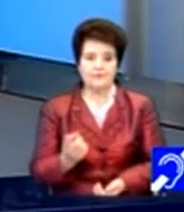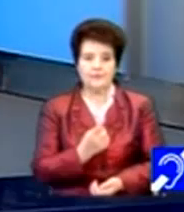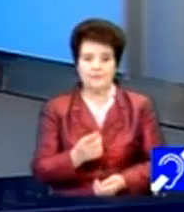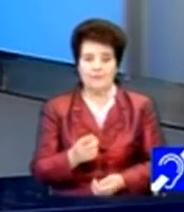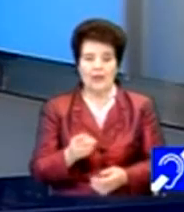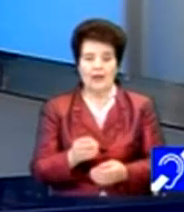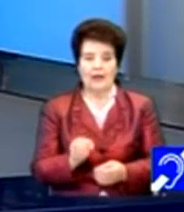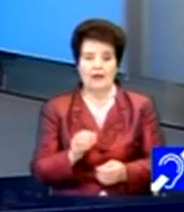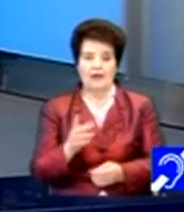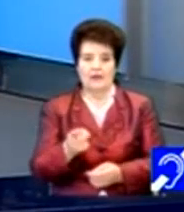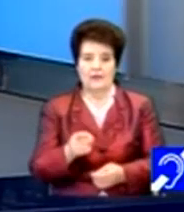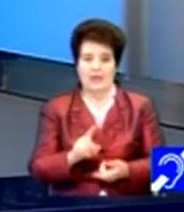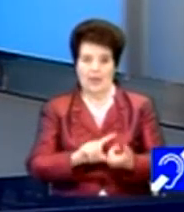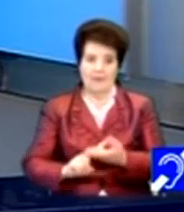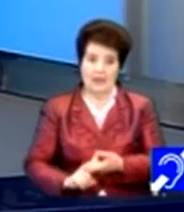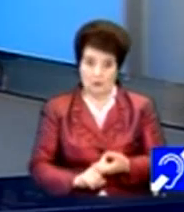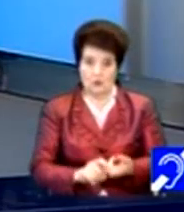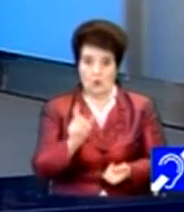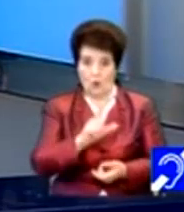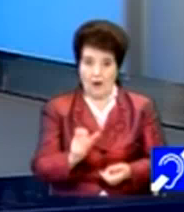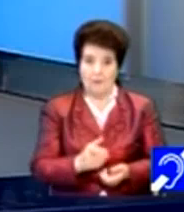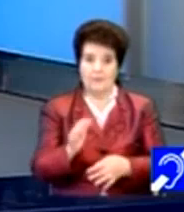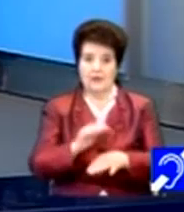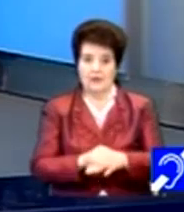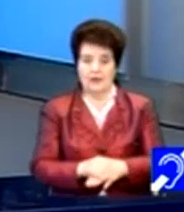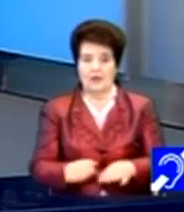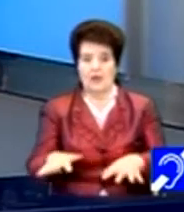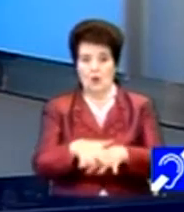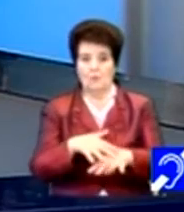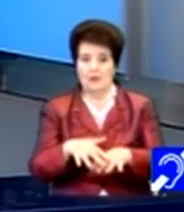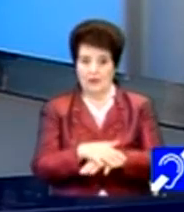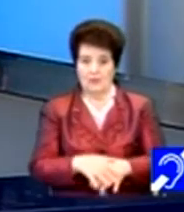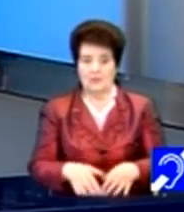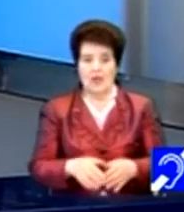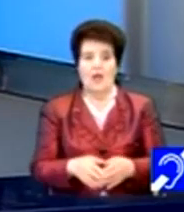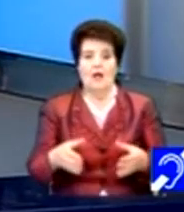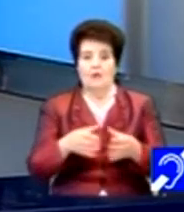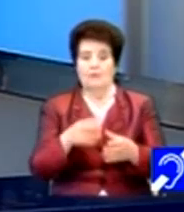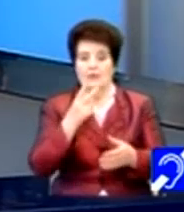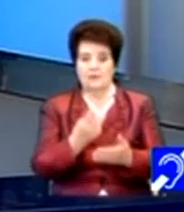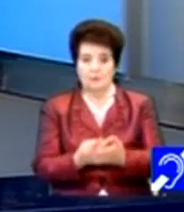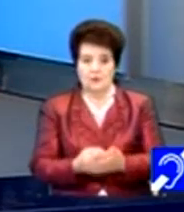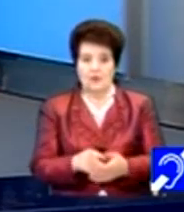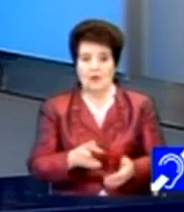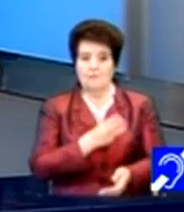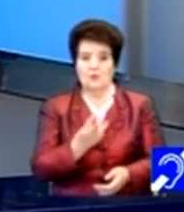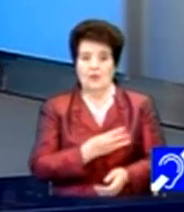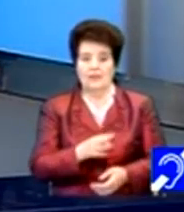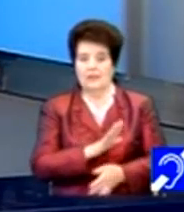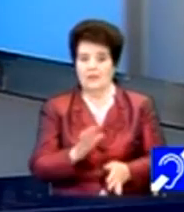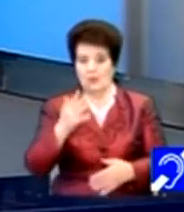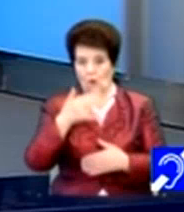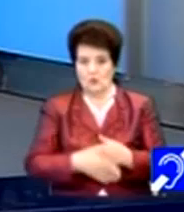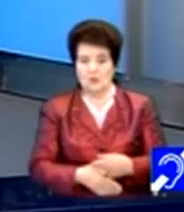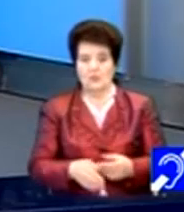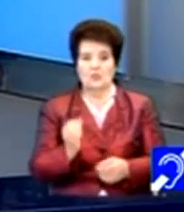criză epidemiologică în Chișinău, oamenii au redescoperit aglomerația. Spațiile publice arată de parcă am dori cu inconștiență